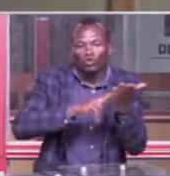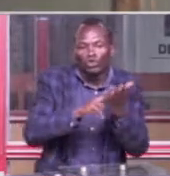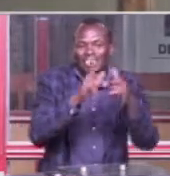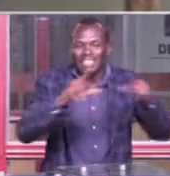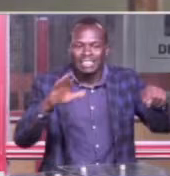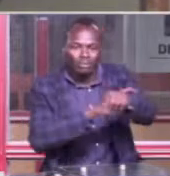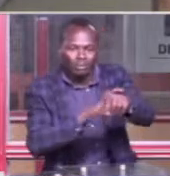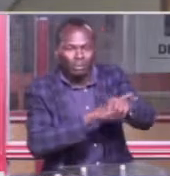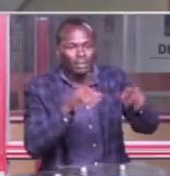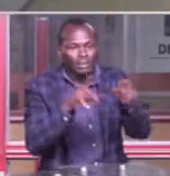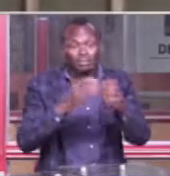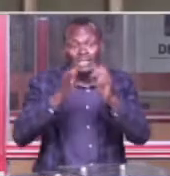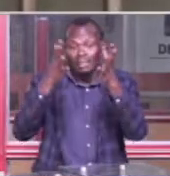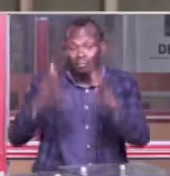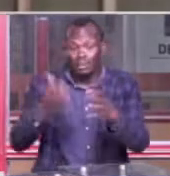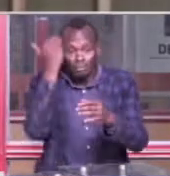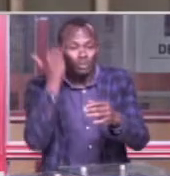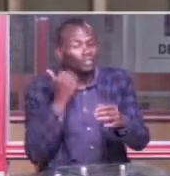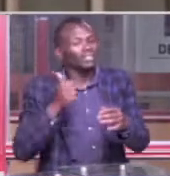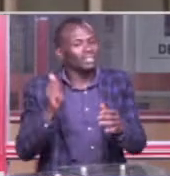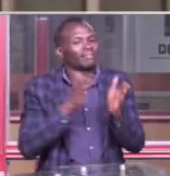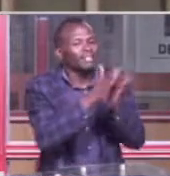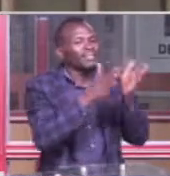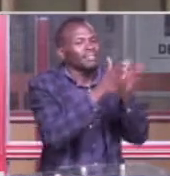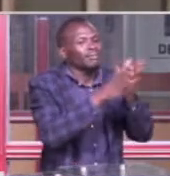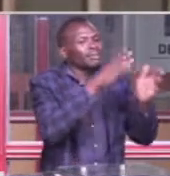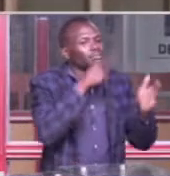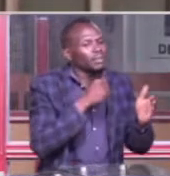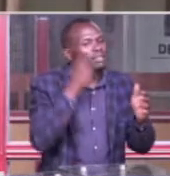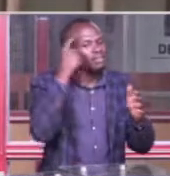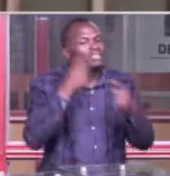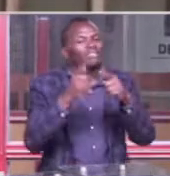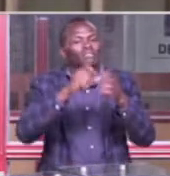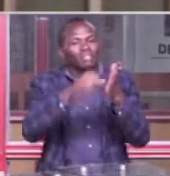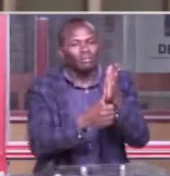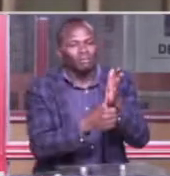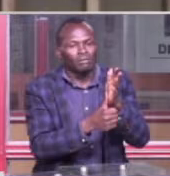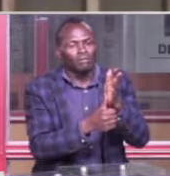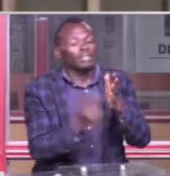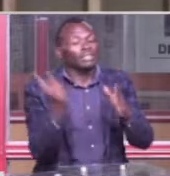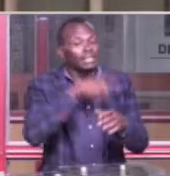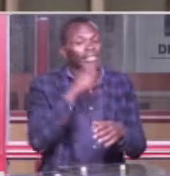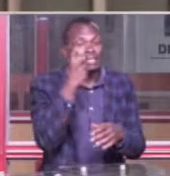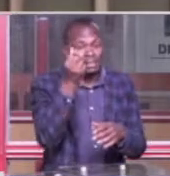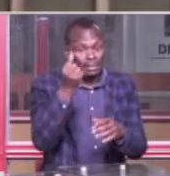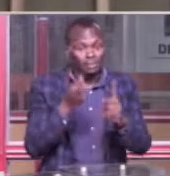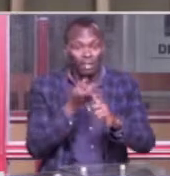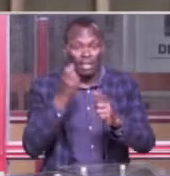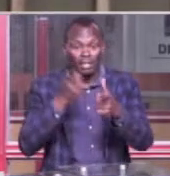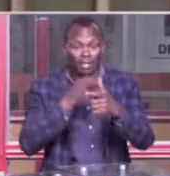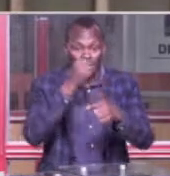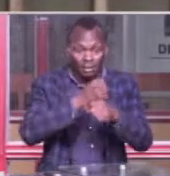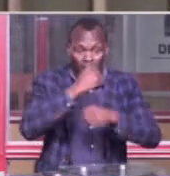amuvuunulidde emisango egimusomeddwa. Buchanan Sam ennaku z'omwezi 16 mu mwezi ogw'omunaana mu